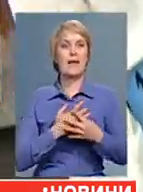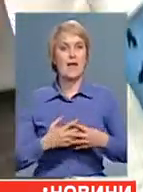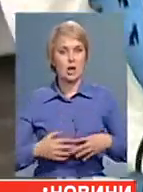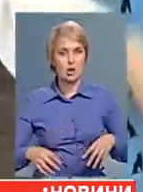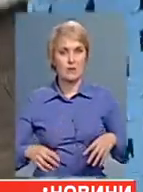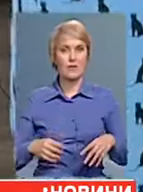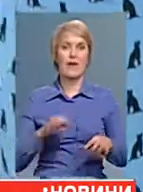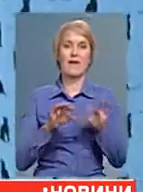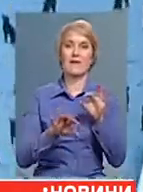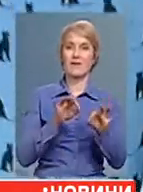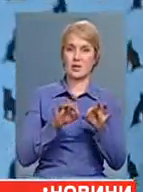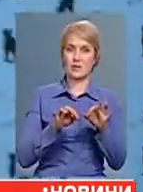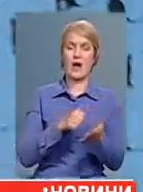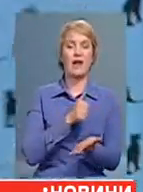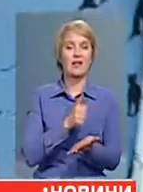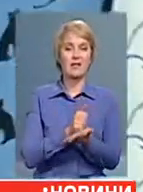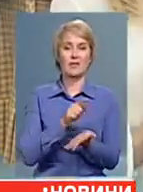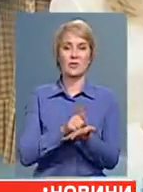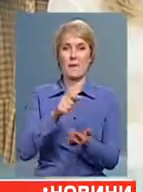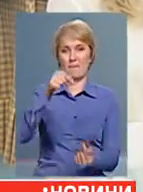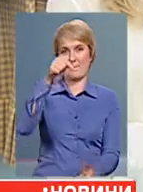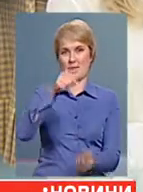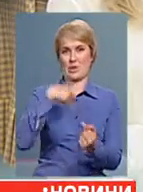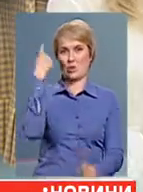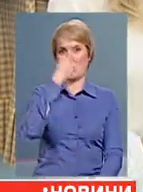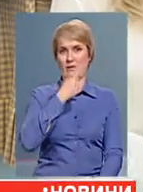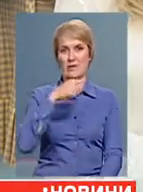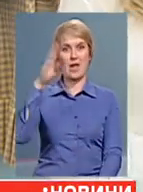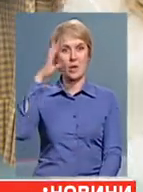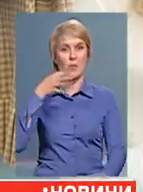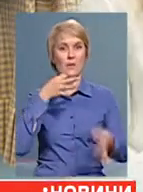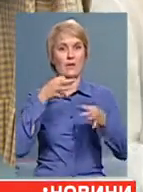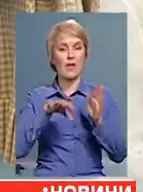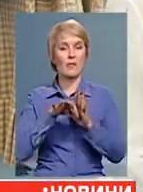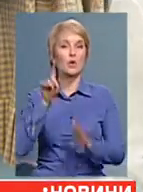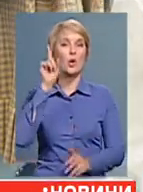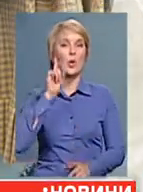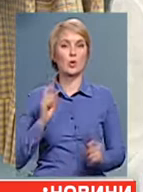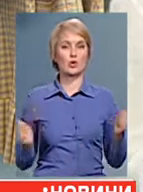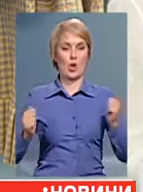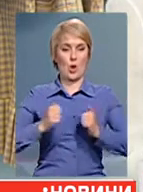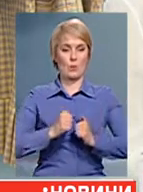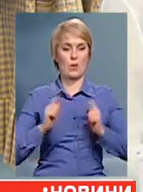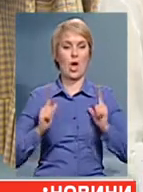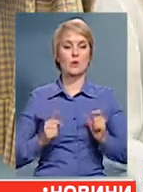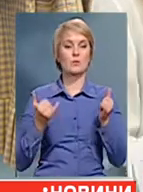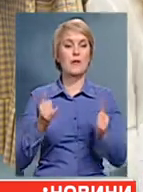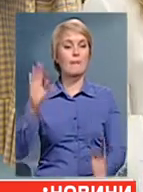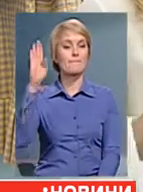Та насамперед убрання має пасувати. Хлопцям радить вибирати зручний одяг. В костюмах для мальчиків